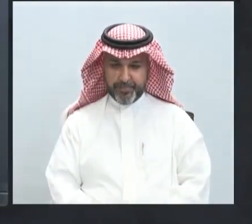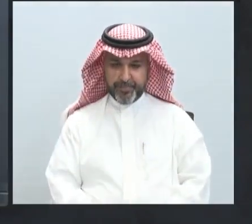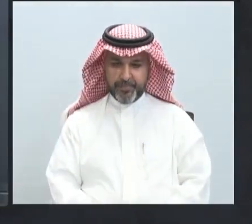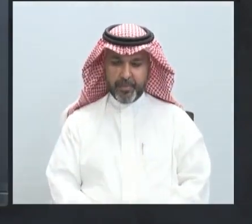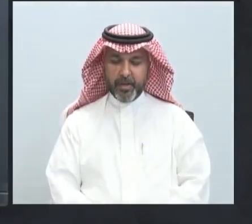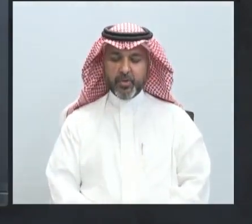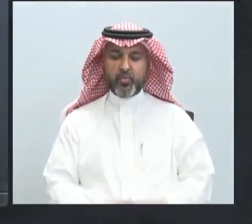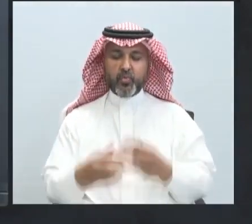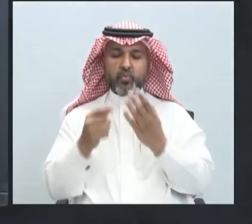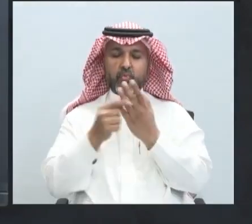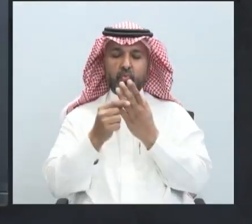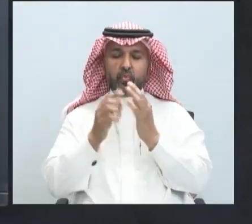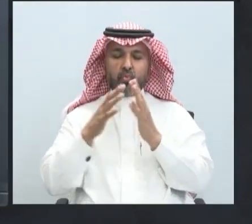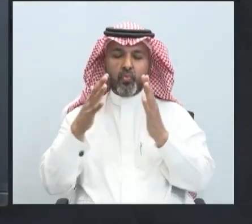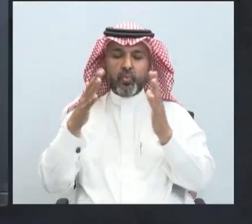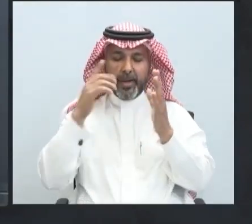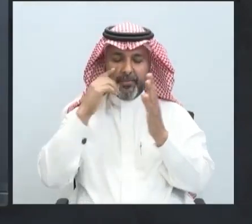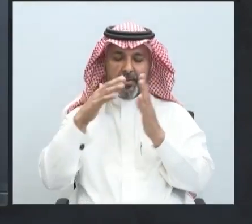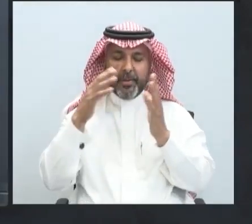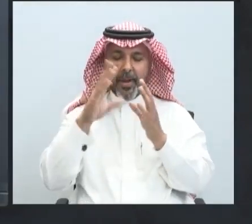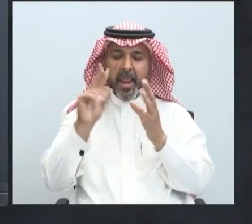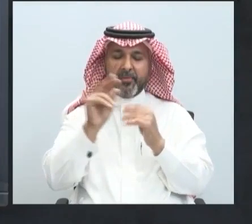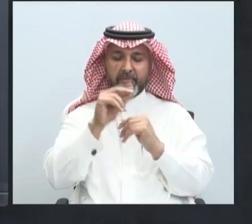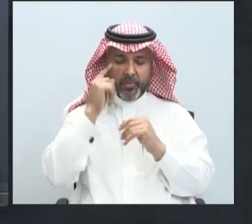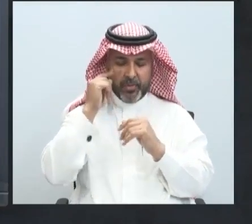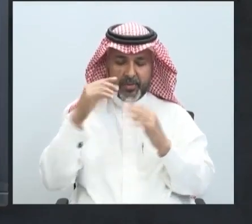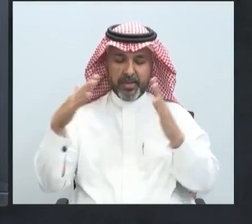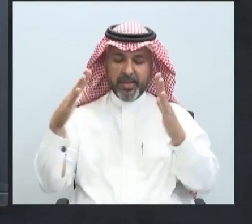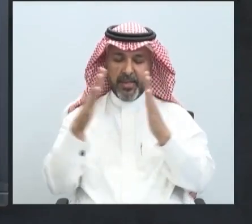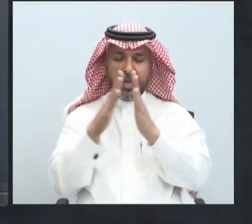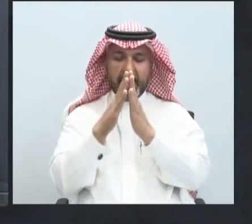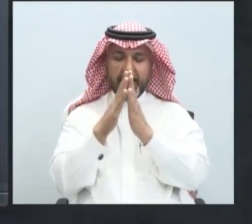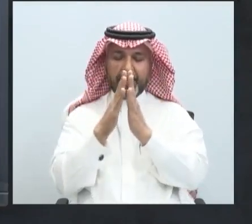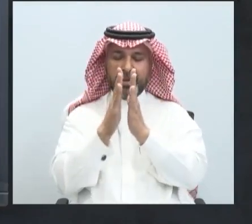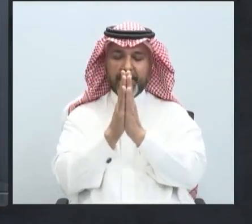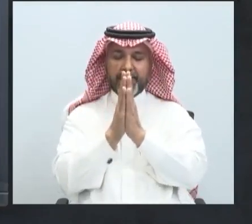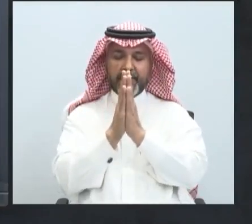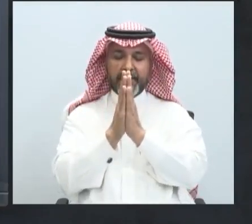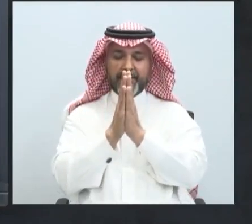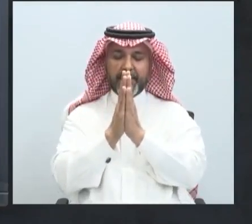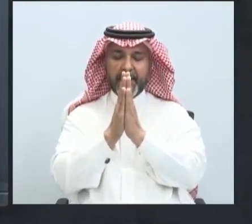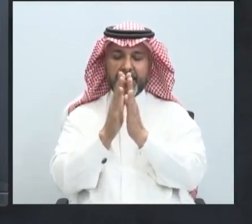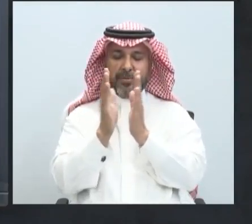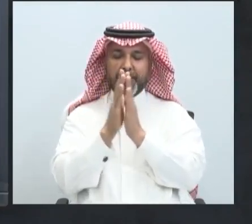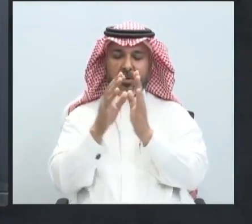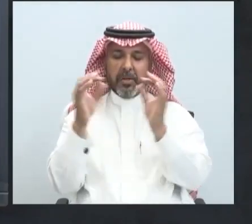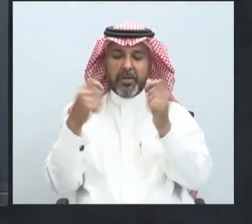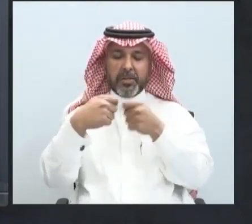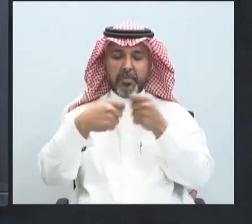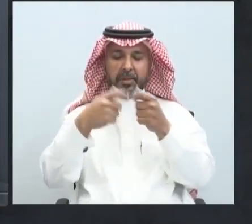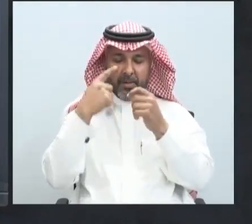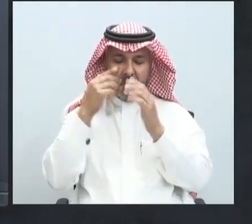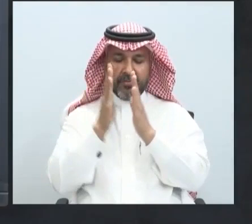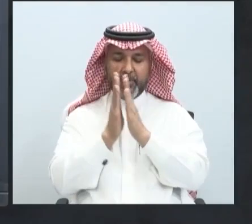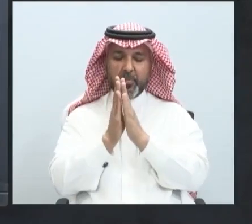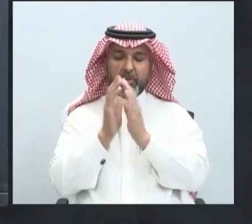هنالك ازواج من زوجان من الكروموسومات المت ماثله تتقابل وتحدث عمليه التصالب والعبور الجيني ثم تصطف